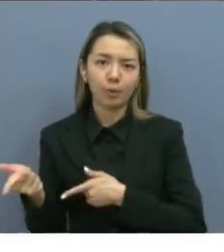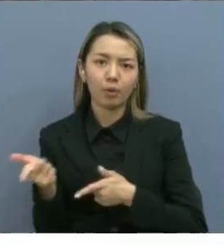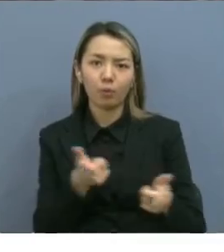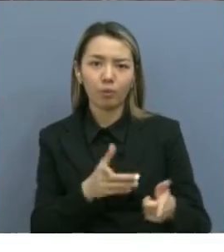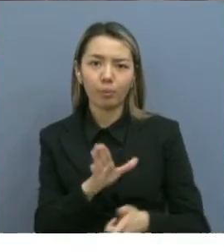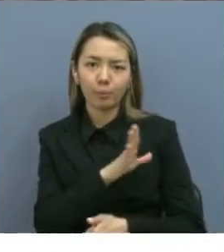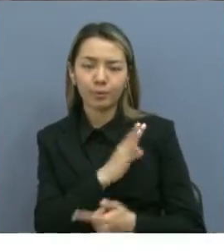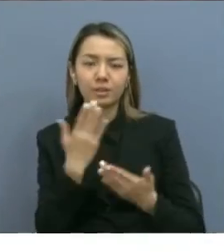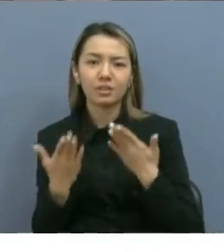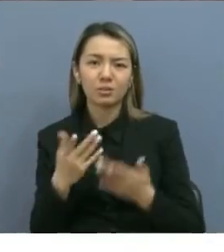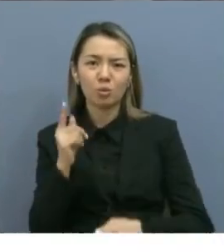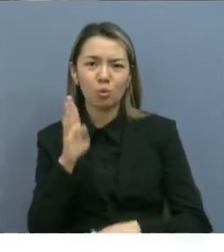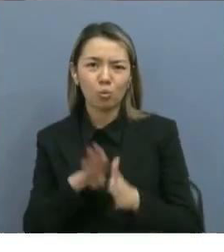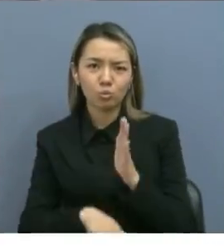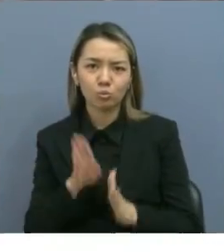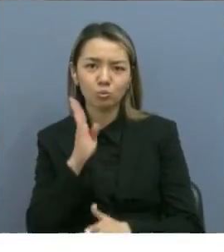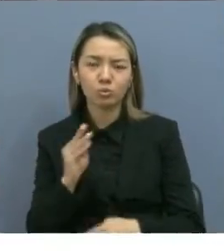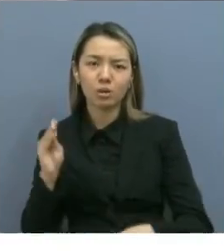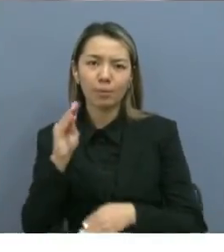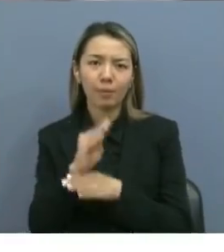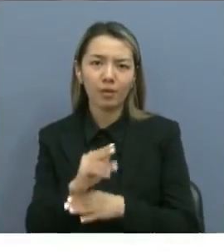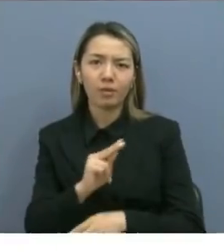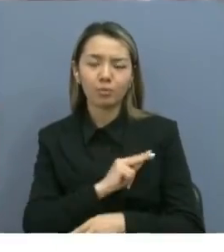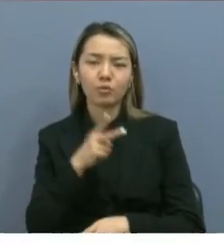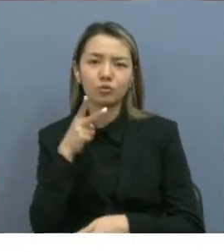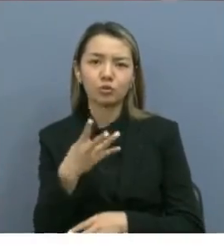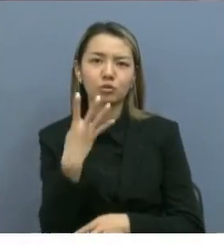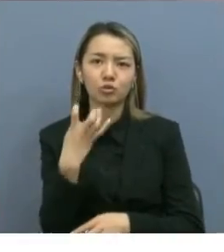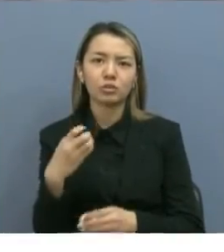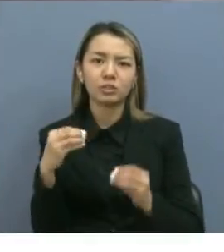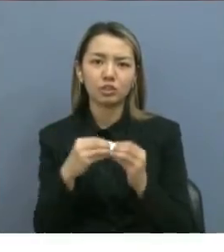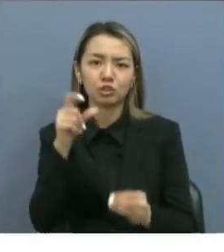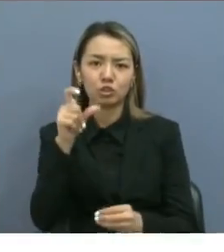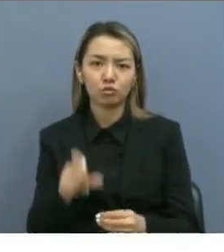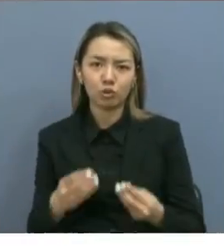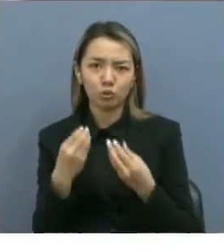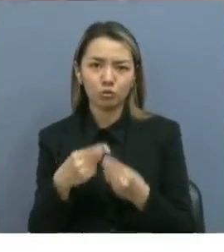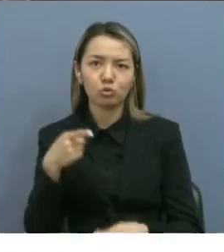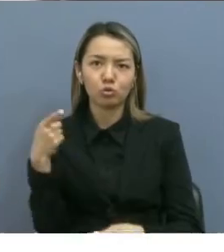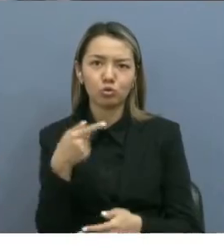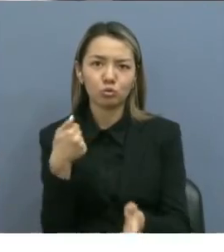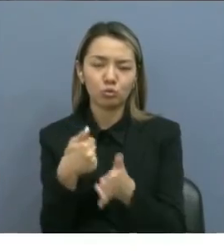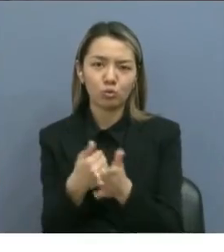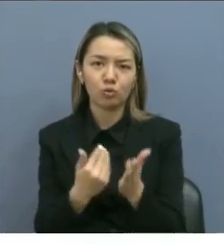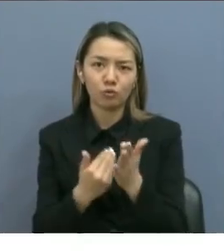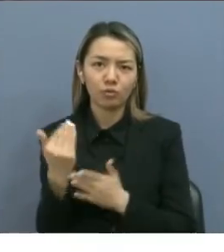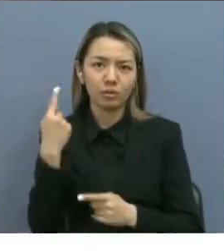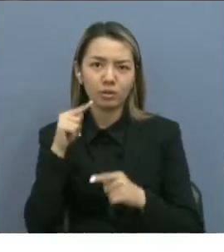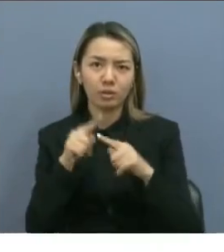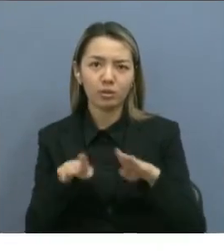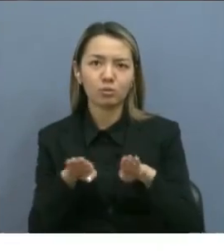Жағдайы күрделенетін болса, бұл жұмыстарға қосымша резервтегі 2410 адам және 1000-нан астам